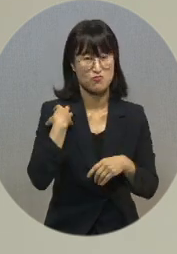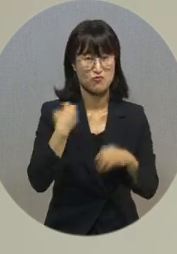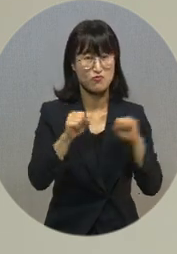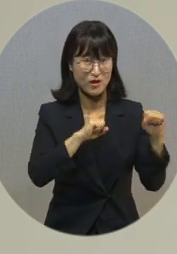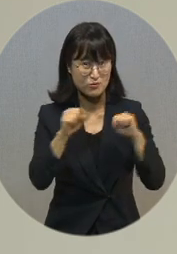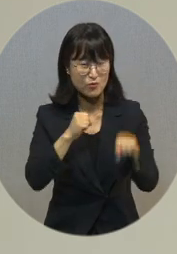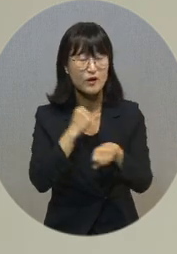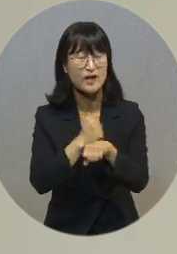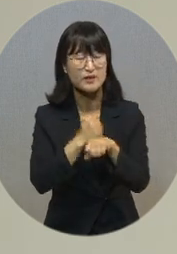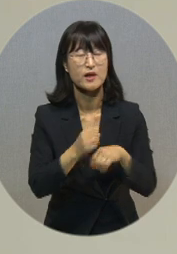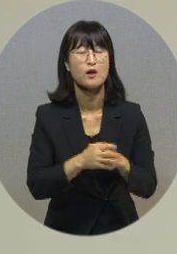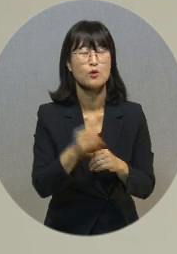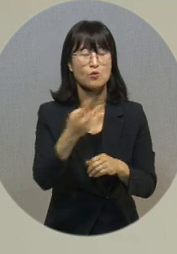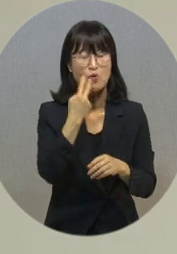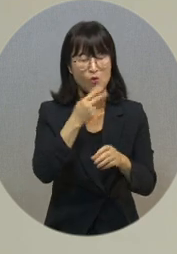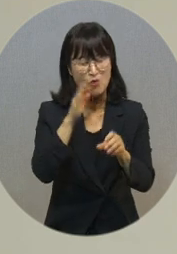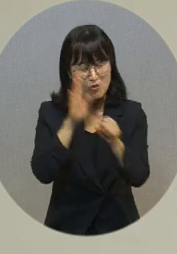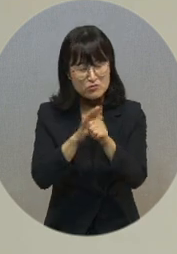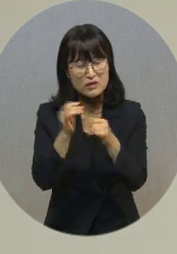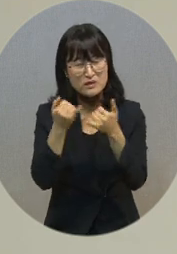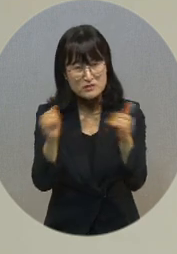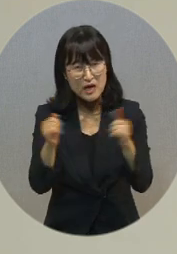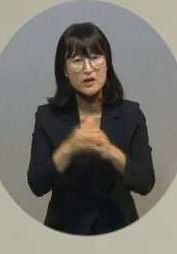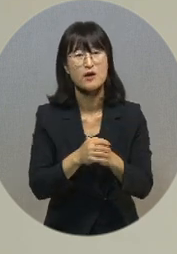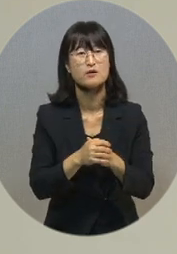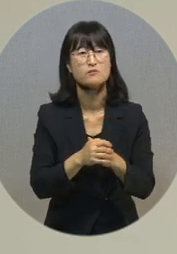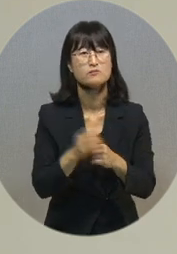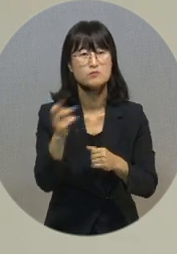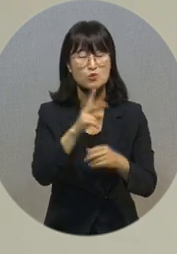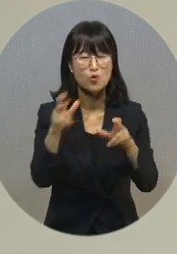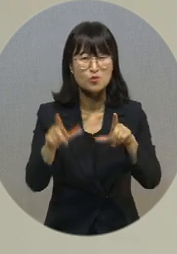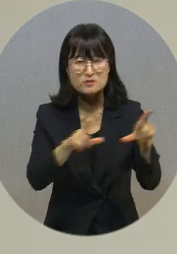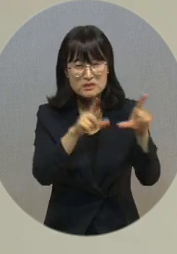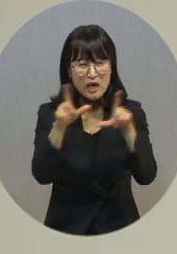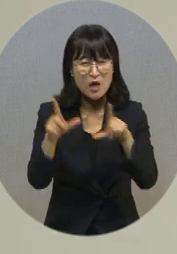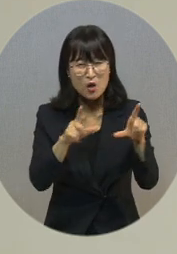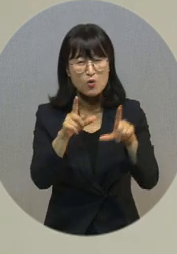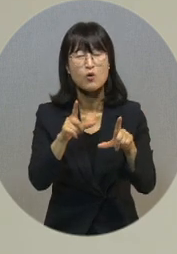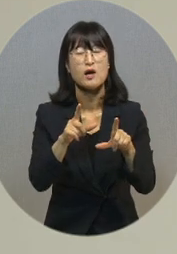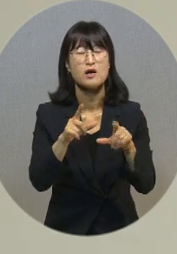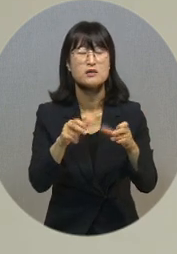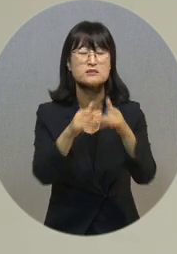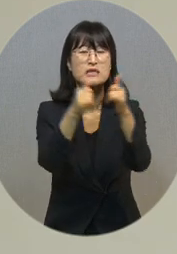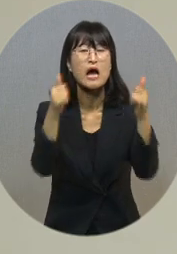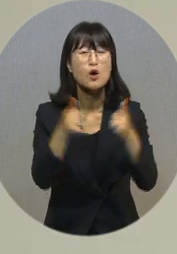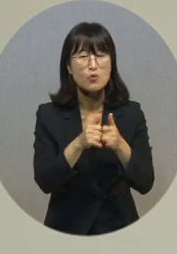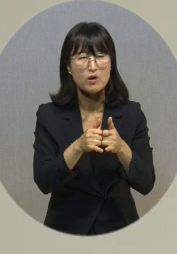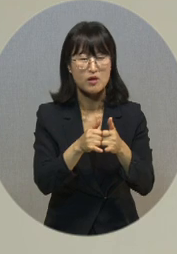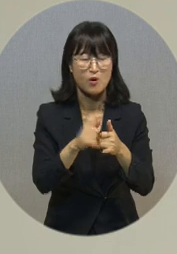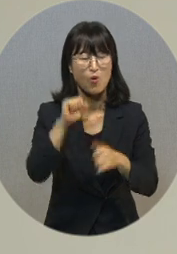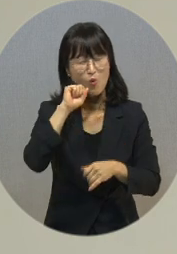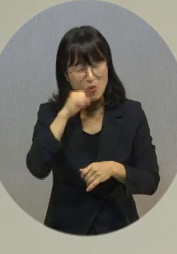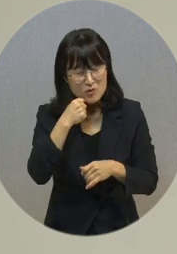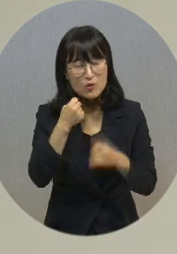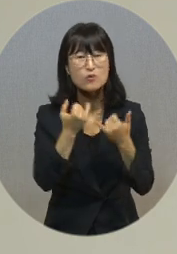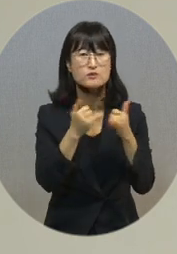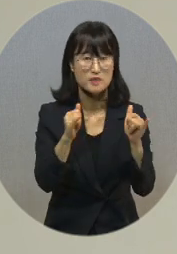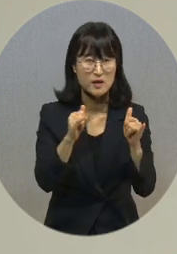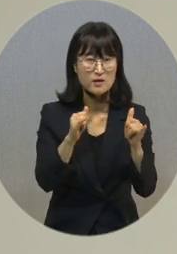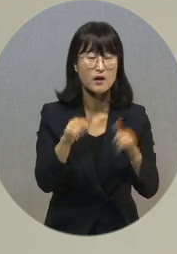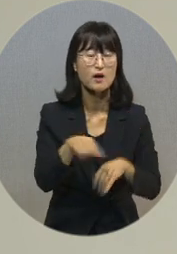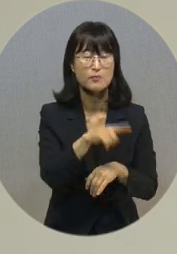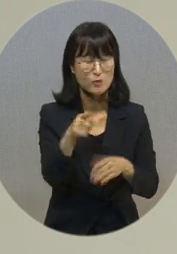법안 발의가 우리 장애인뿐만 아니고 또 약자들한테 많이 필요를 하잖아요. 네, 맞습니다. 네, 이럴 때 직접 공부하시는 것도